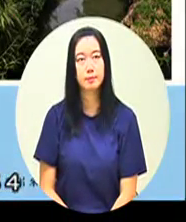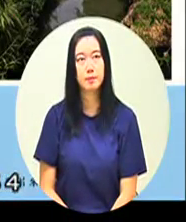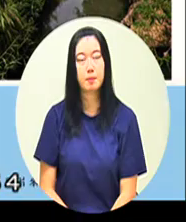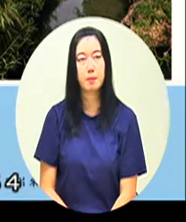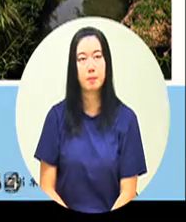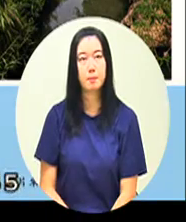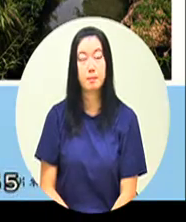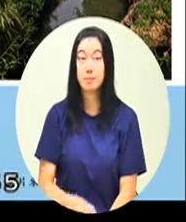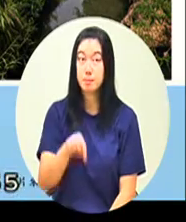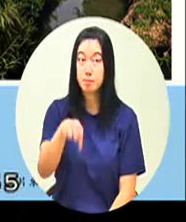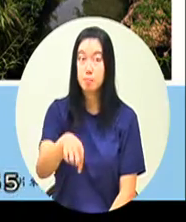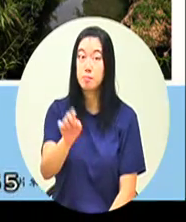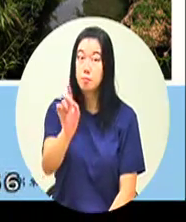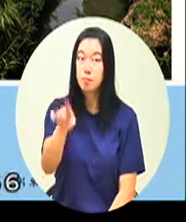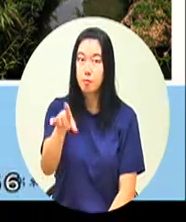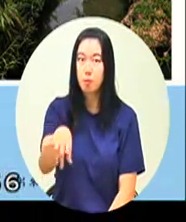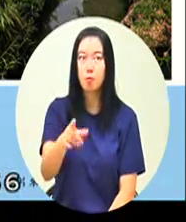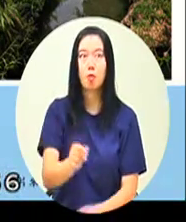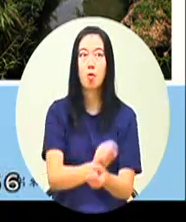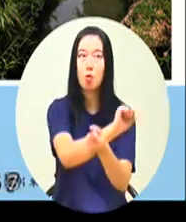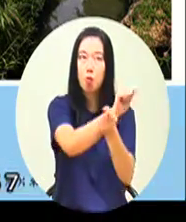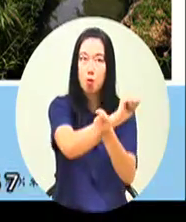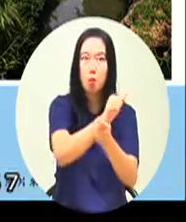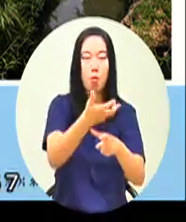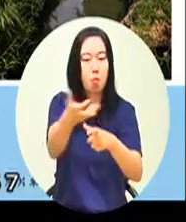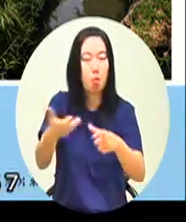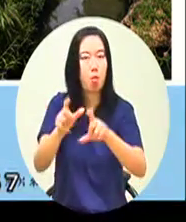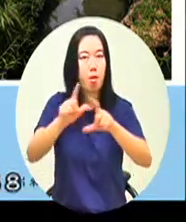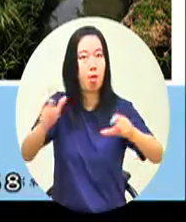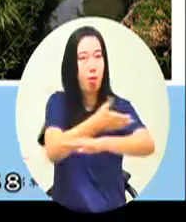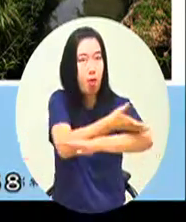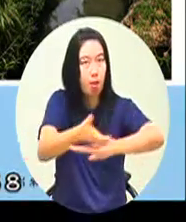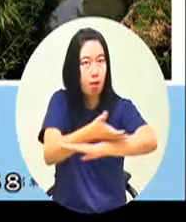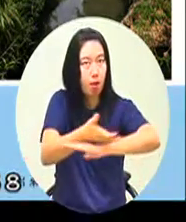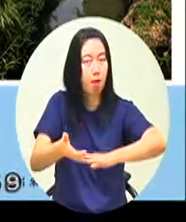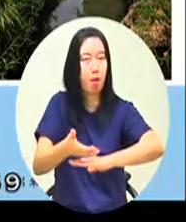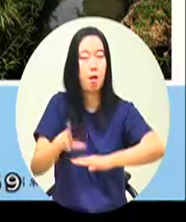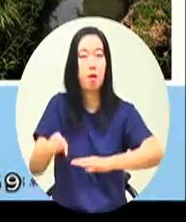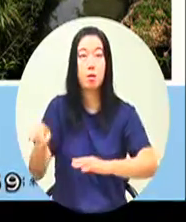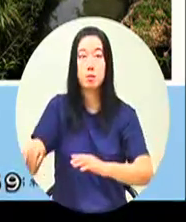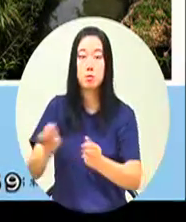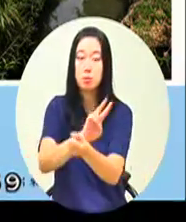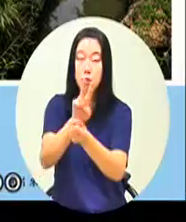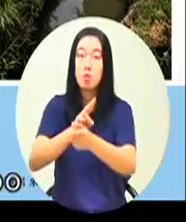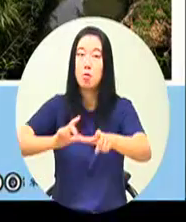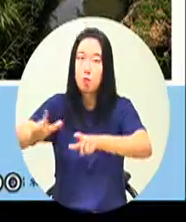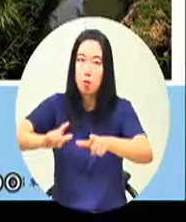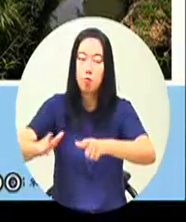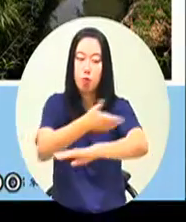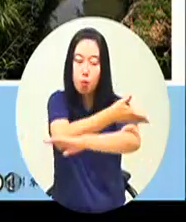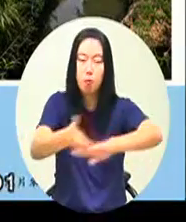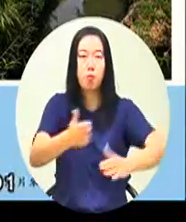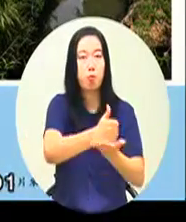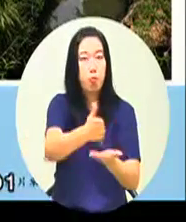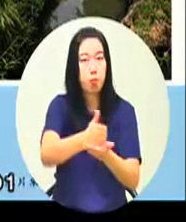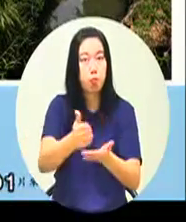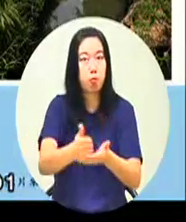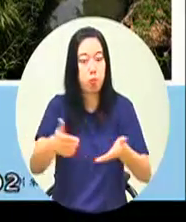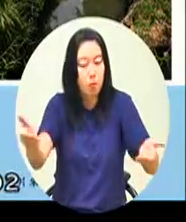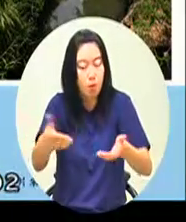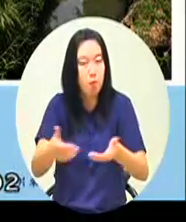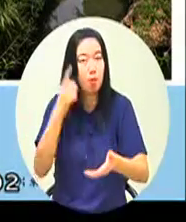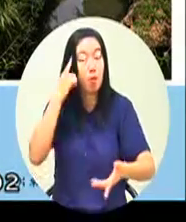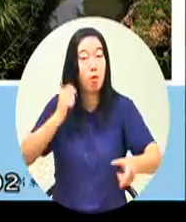啊，那这里是属于考潭大排啊，考潭大排当然在林园的。啊，排水的一个整治计划